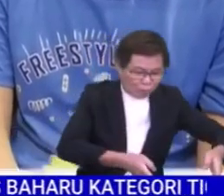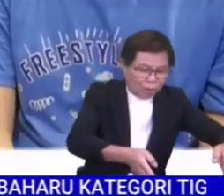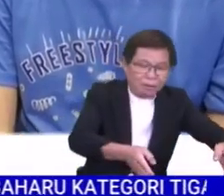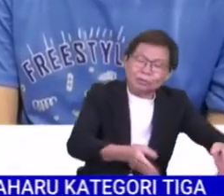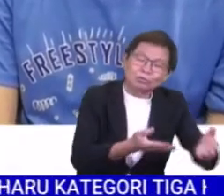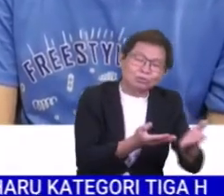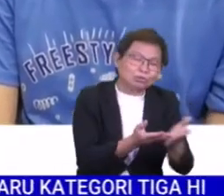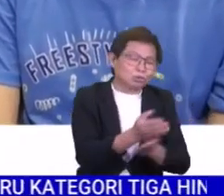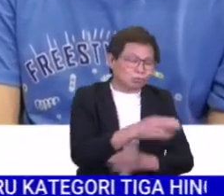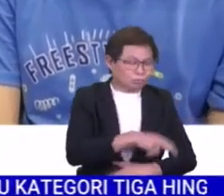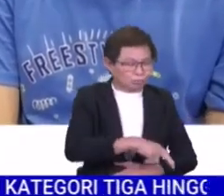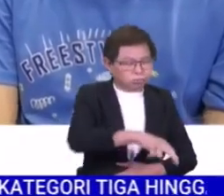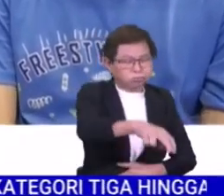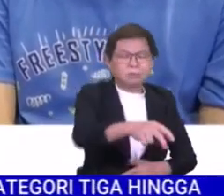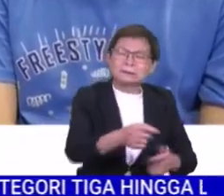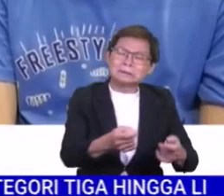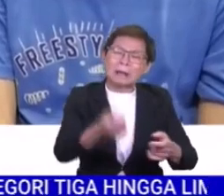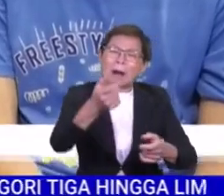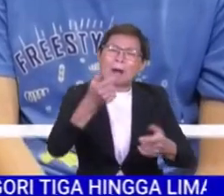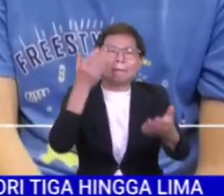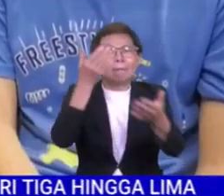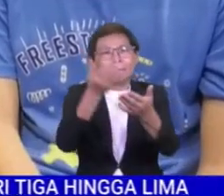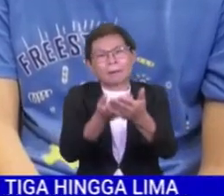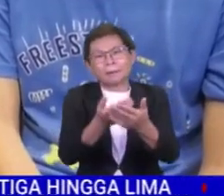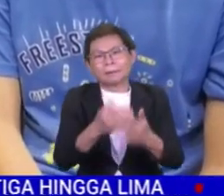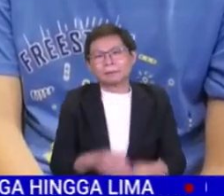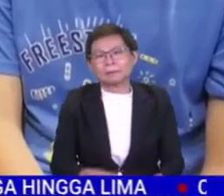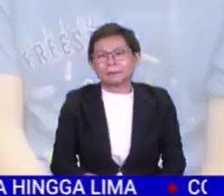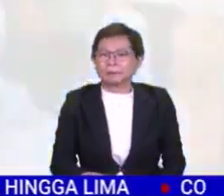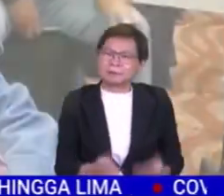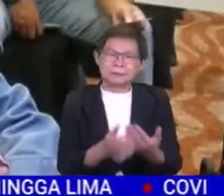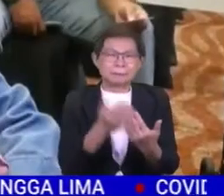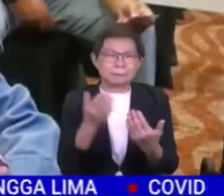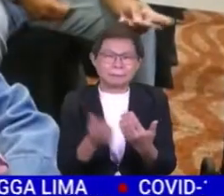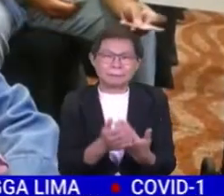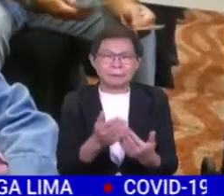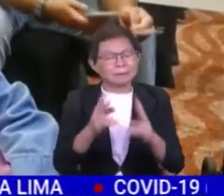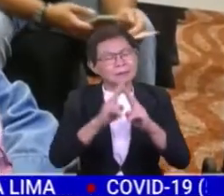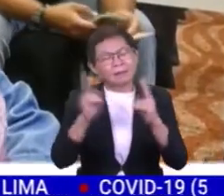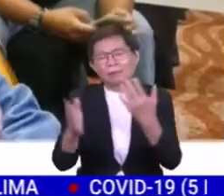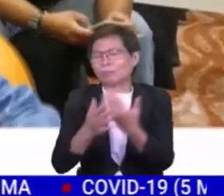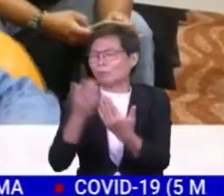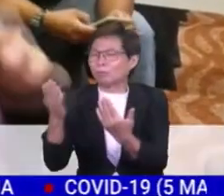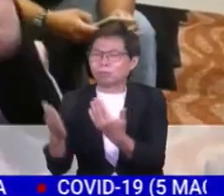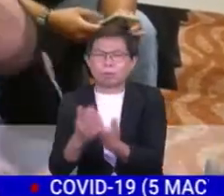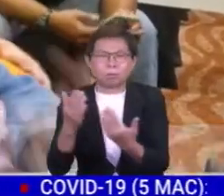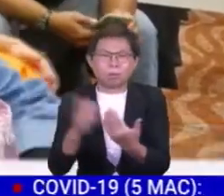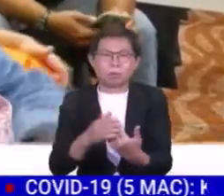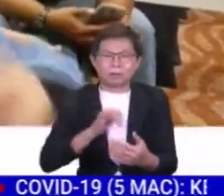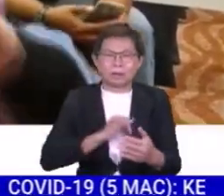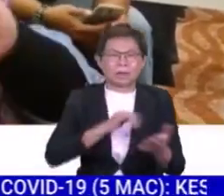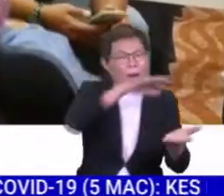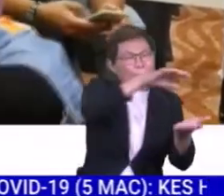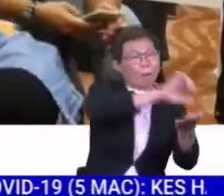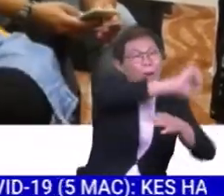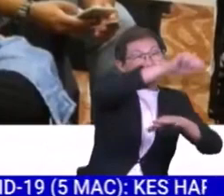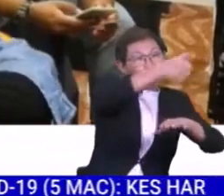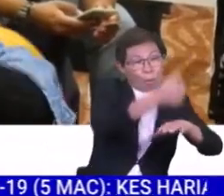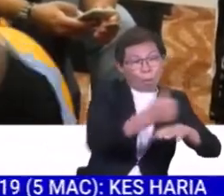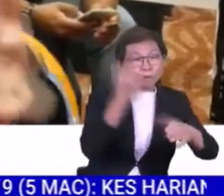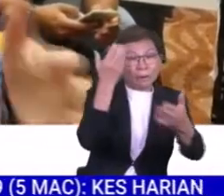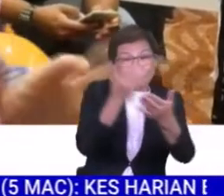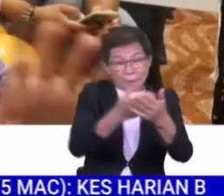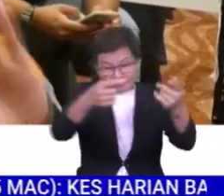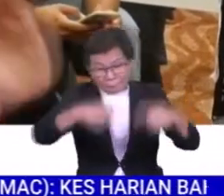terus jalan je masuk, sekejap saja sudah sampai. Simple saja. Yeah. Sangat mudah. Memang dari saya book sampai datang hari ini